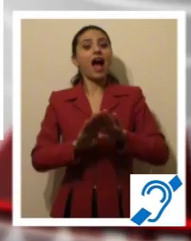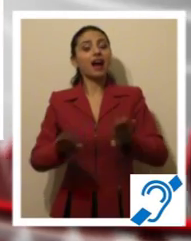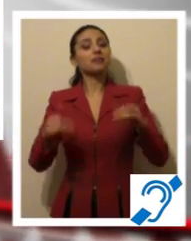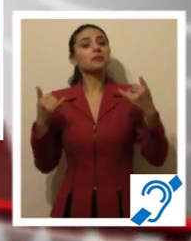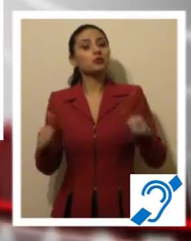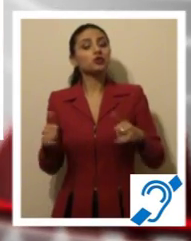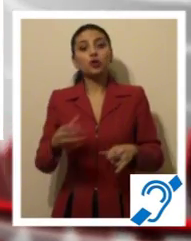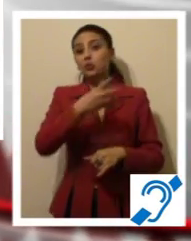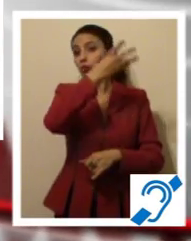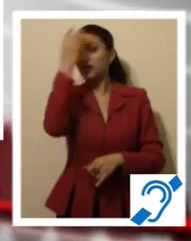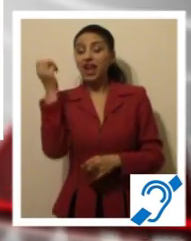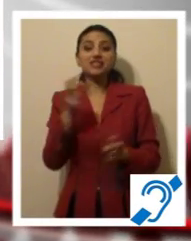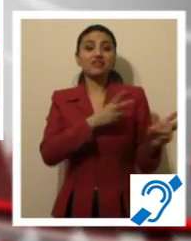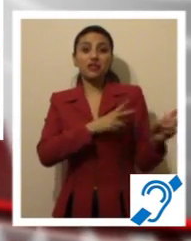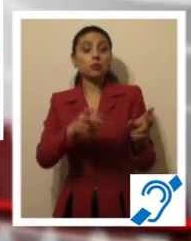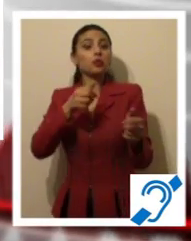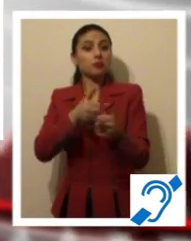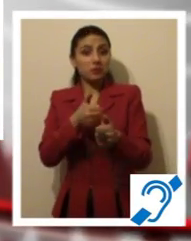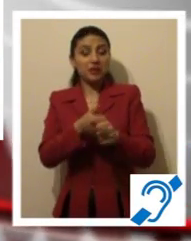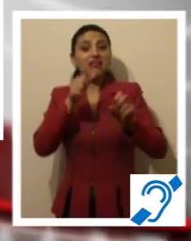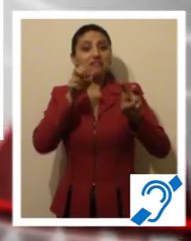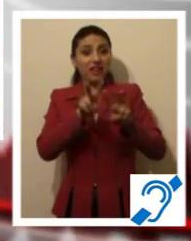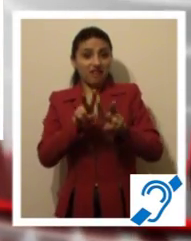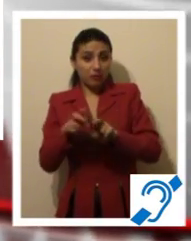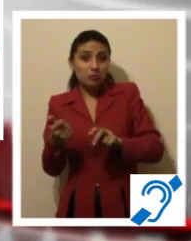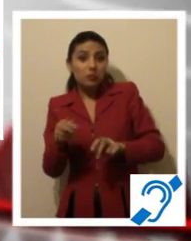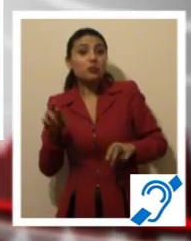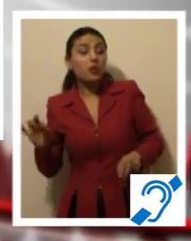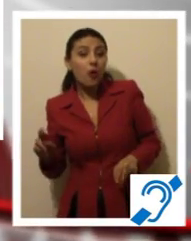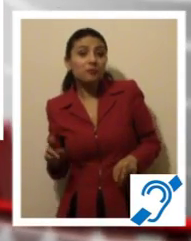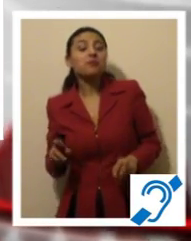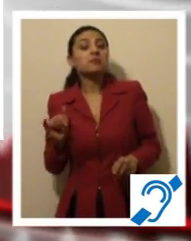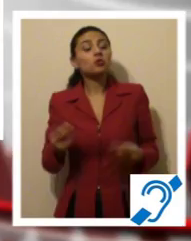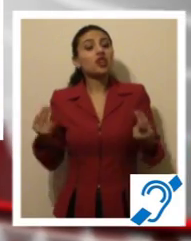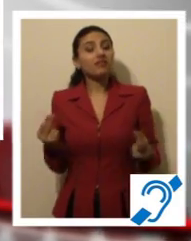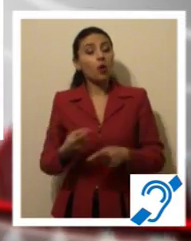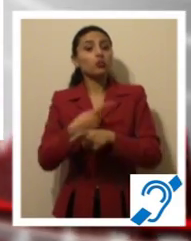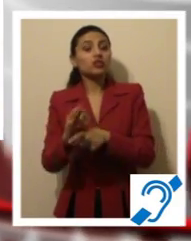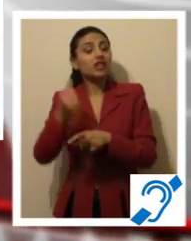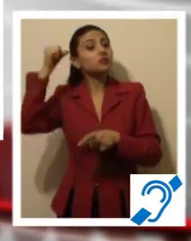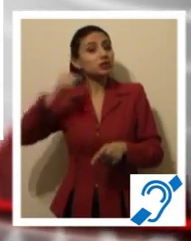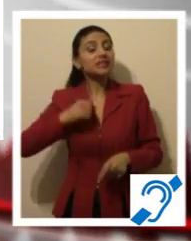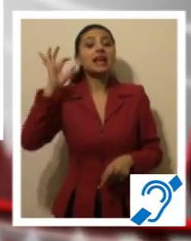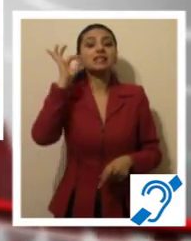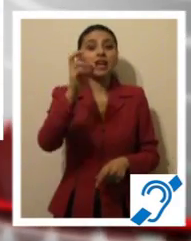fost știrile, nu uitați, în fiecare zi ne puteți urmări și pe site-ul nostru absolut.tv.ro. Pentru a ne semna la evenimente, ne